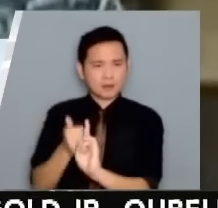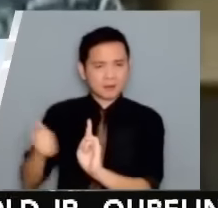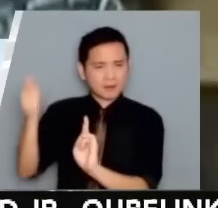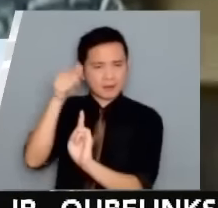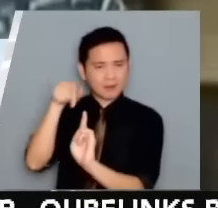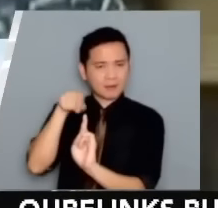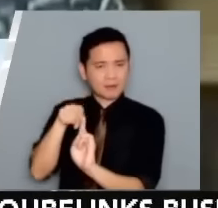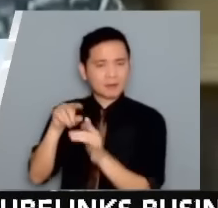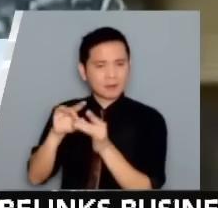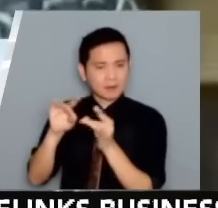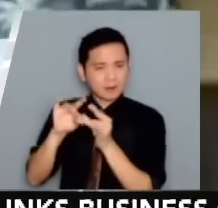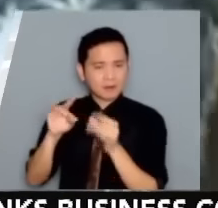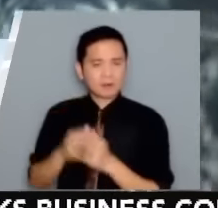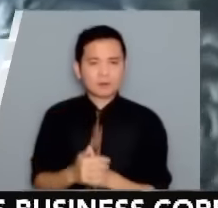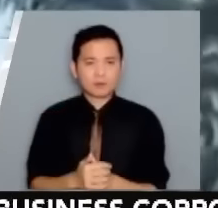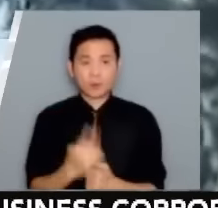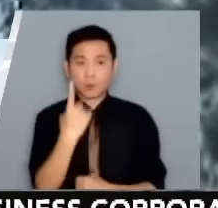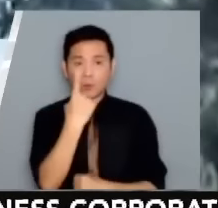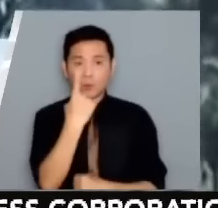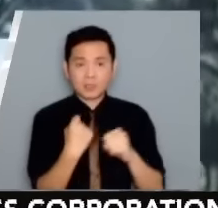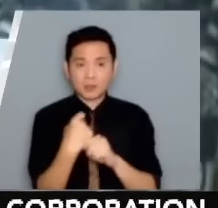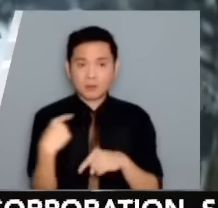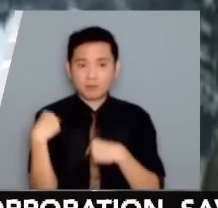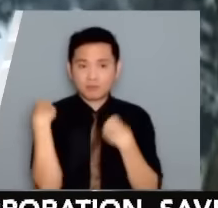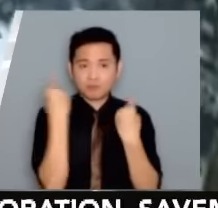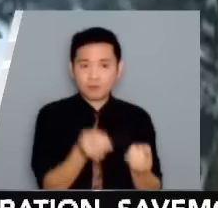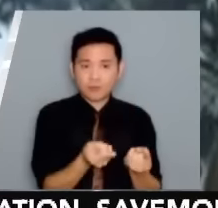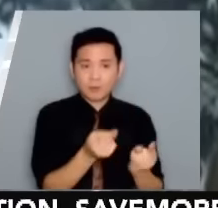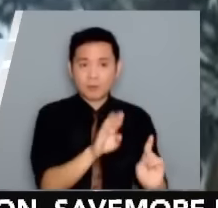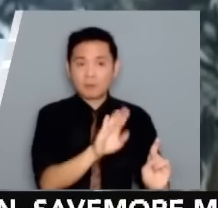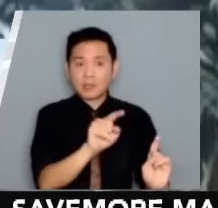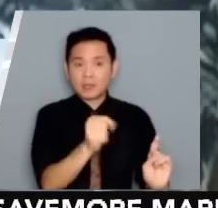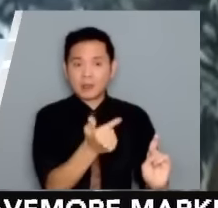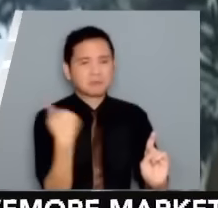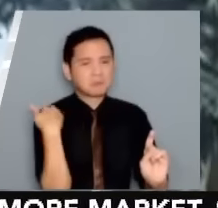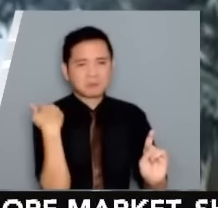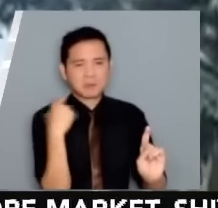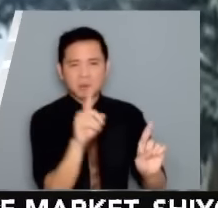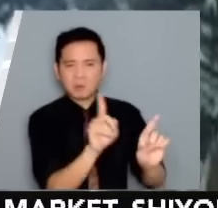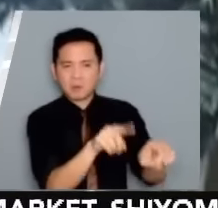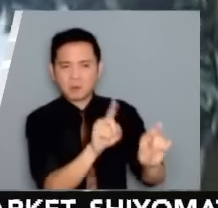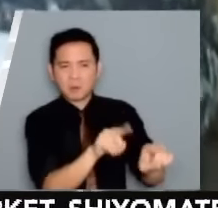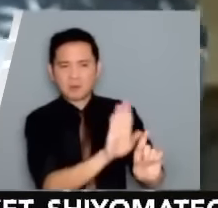hindi pa bumabalik sa kanyang opisina si bantag at hindi rin daw nila macontact